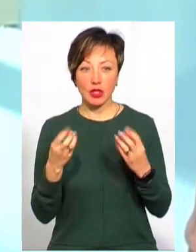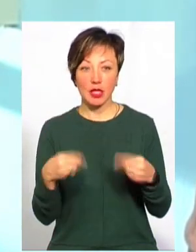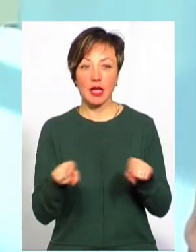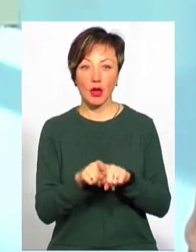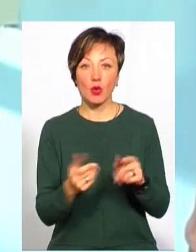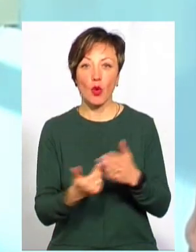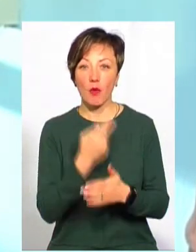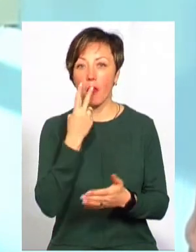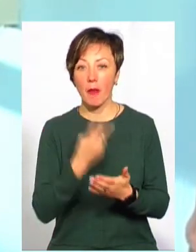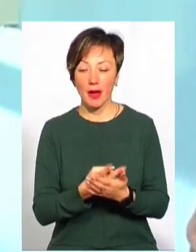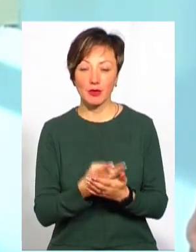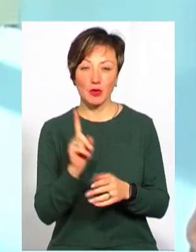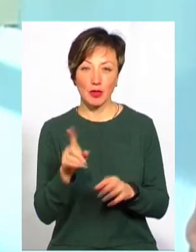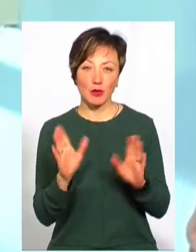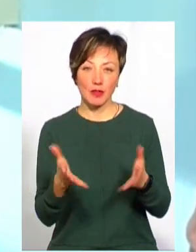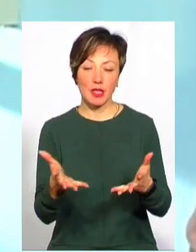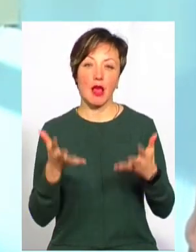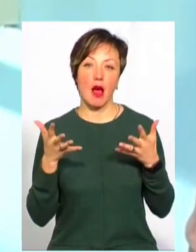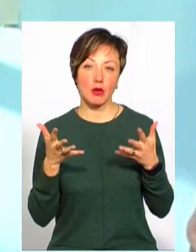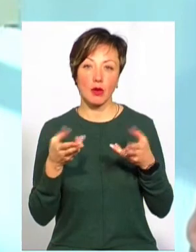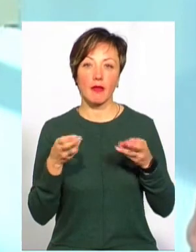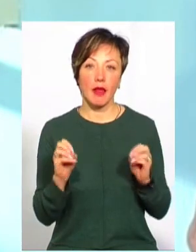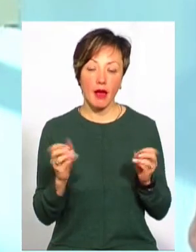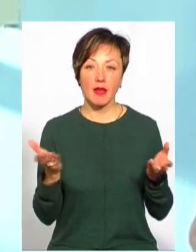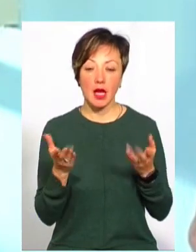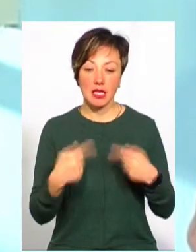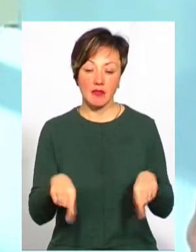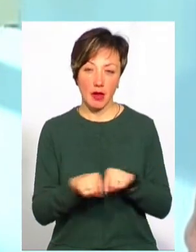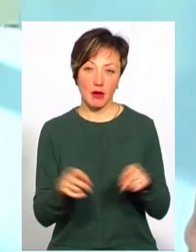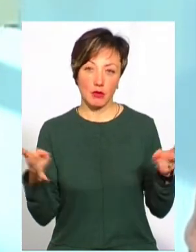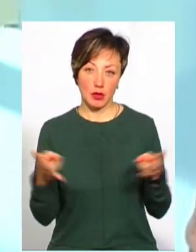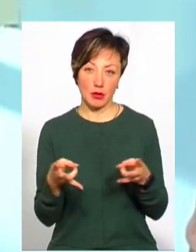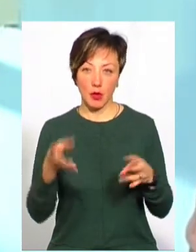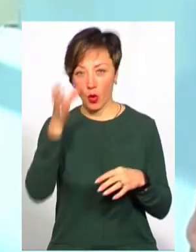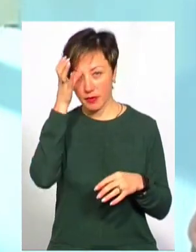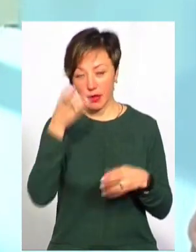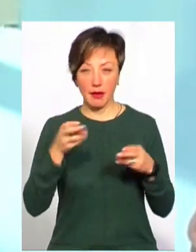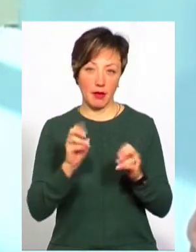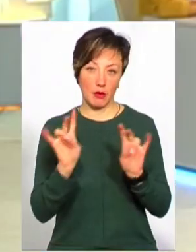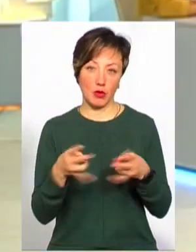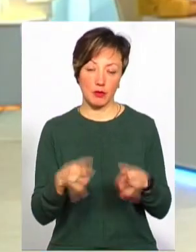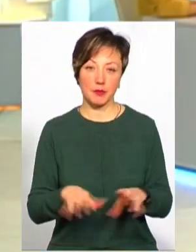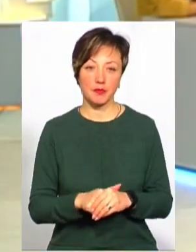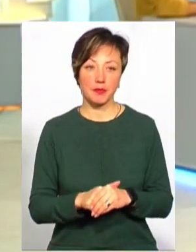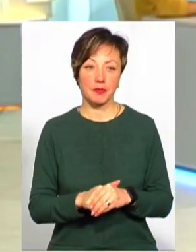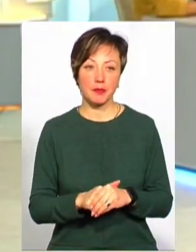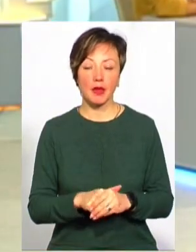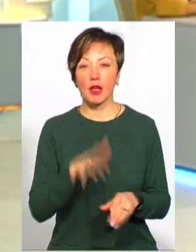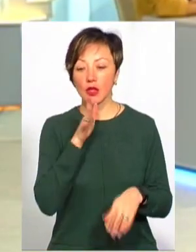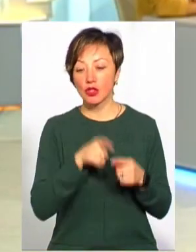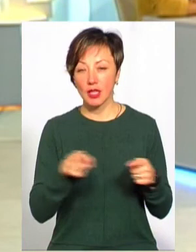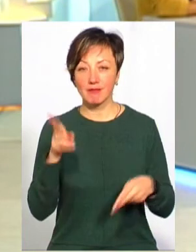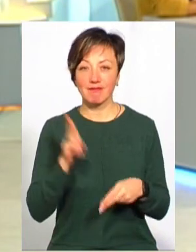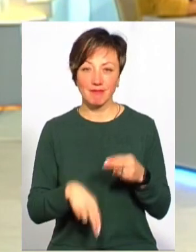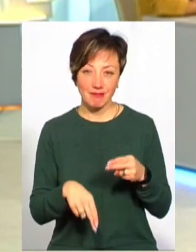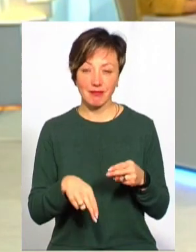такі новшества побачимо, і тоді буде все ясно, де, в якій сфері потрібна освіта, а де ні. Дякую вам. Час нашого